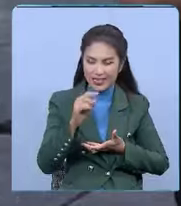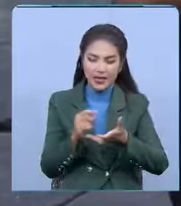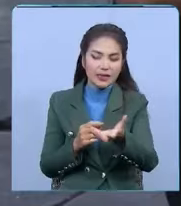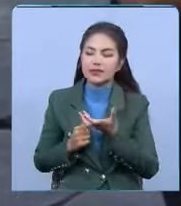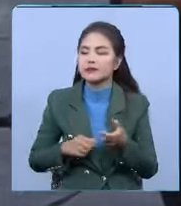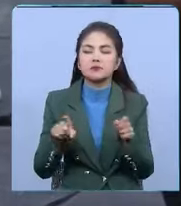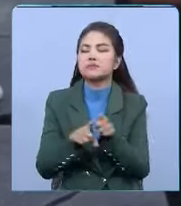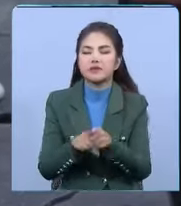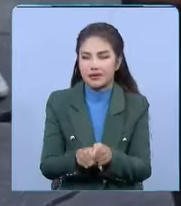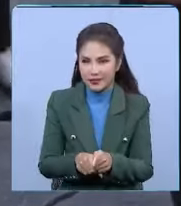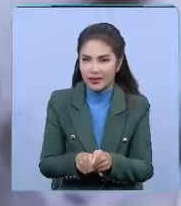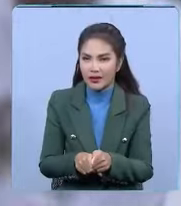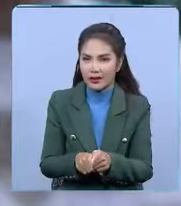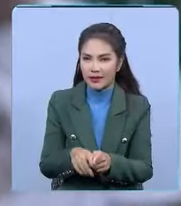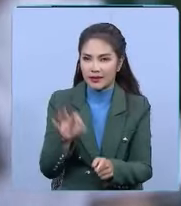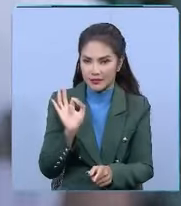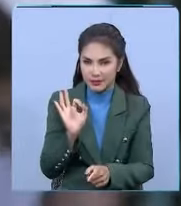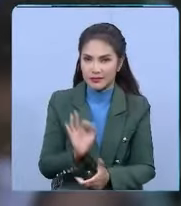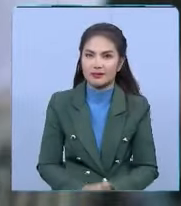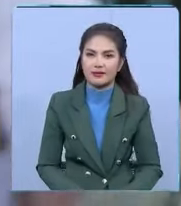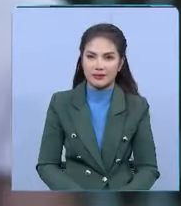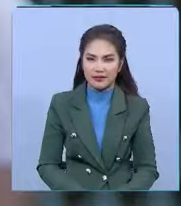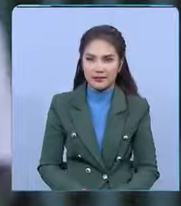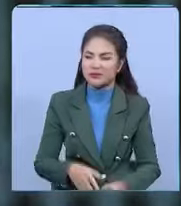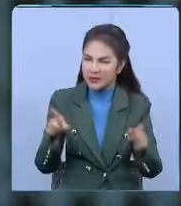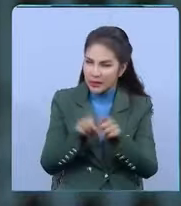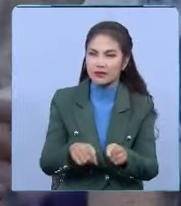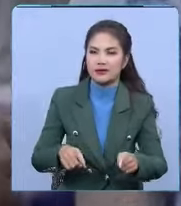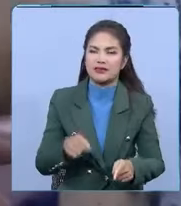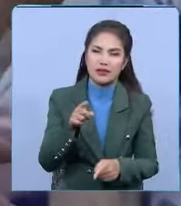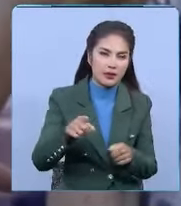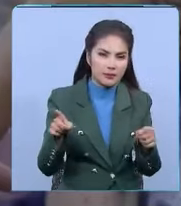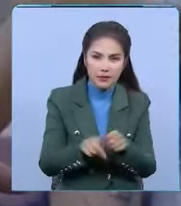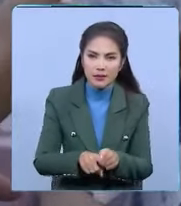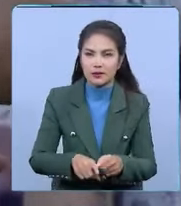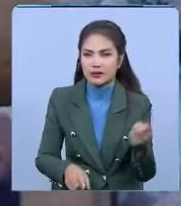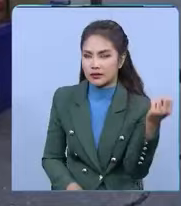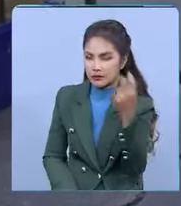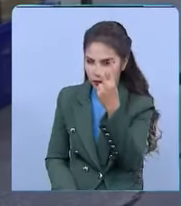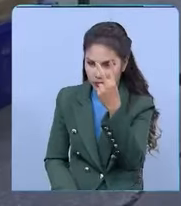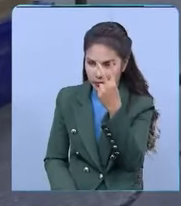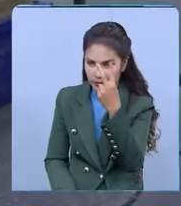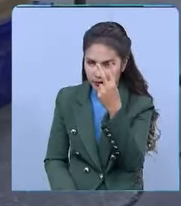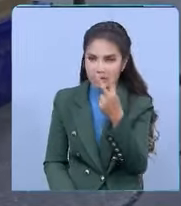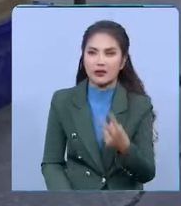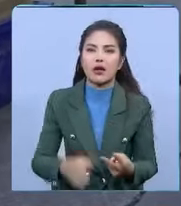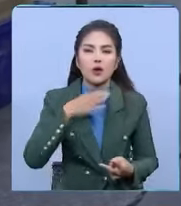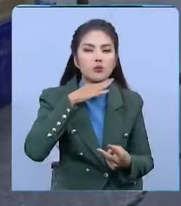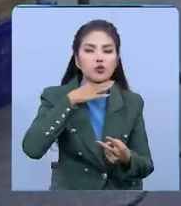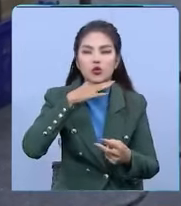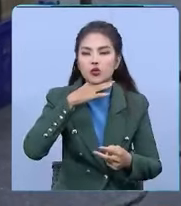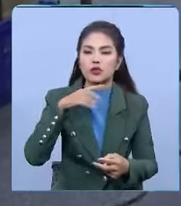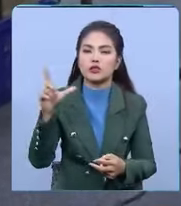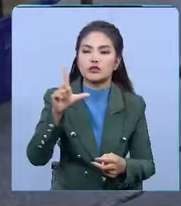านนี้เขาอะไรอร่อย เส้นใหญ่แห้ง ผมเอาเหมือนที่ท่านสั่งเลยฮะมาเป็นอย่างละสองเลยแล้วไม่เห็นบอกมีหมูสเต๊ะด้วย มีครับเยอะเ